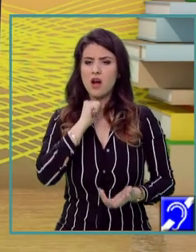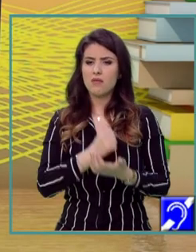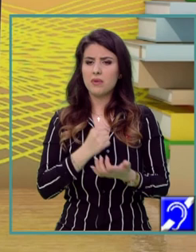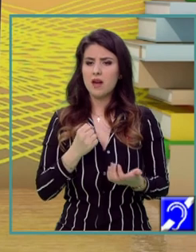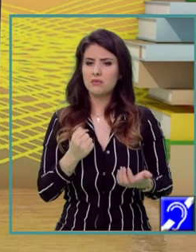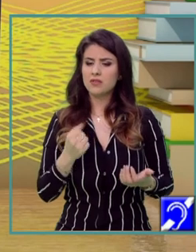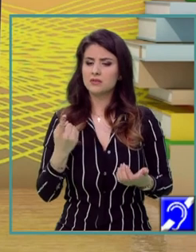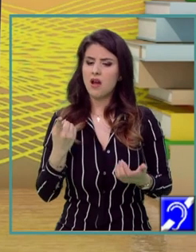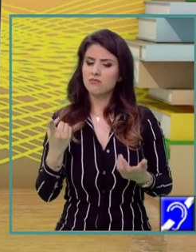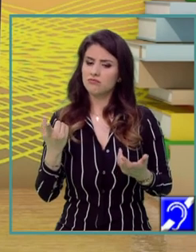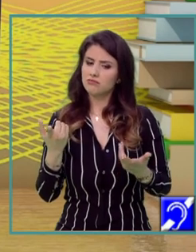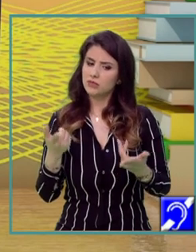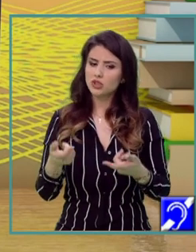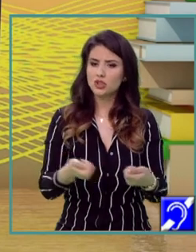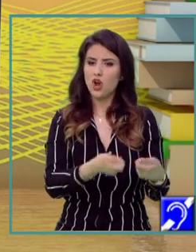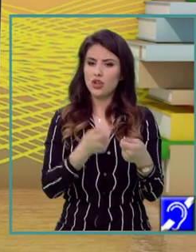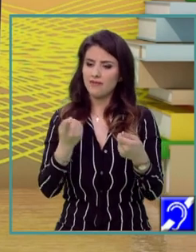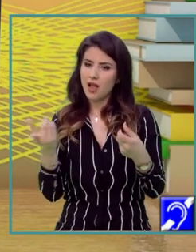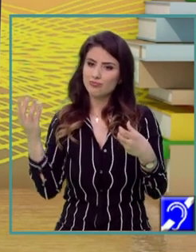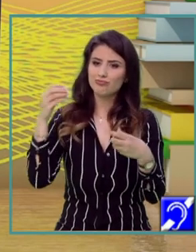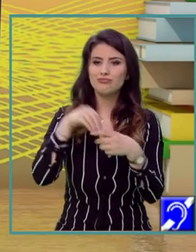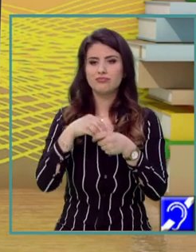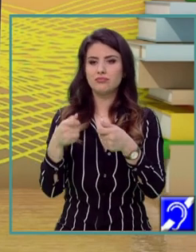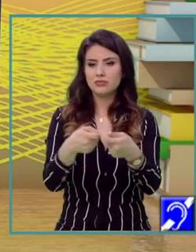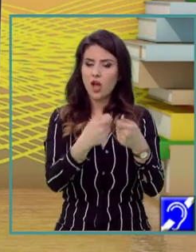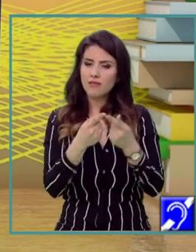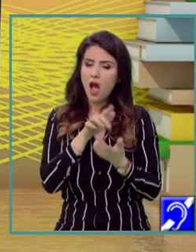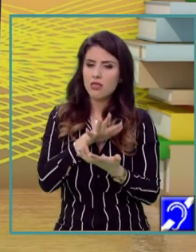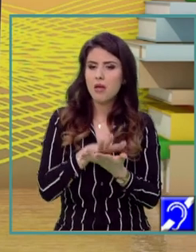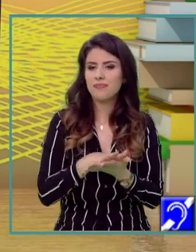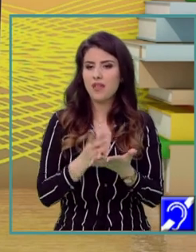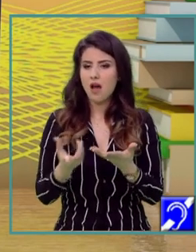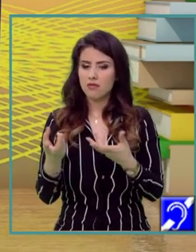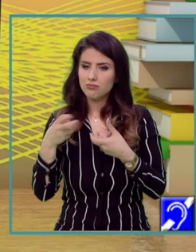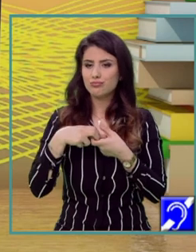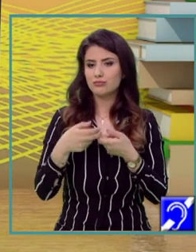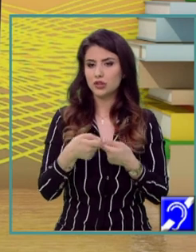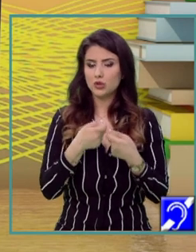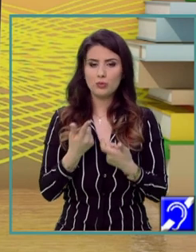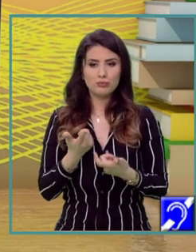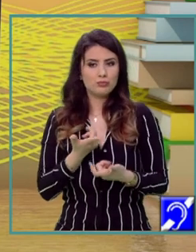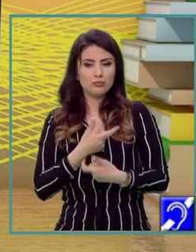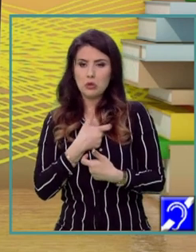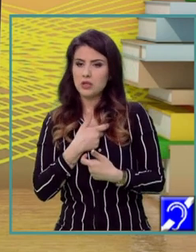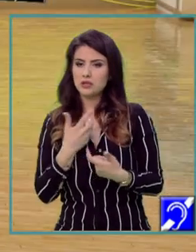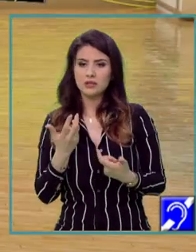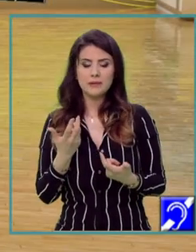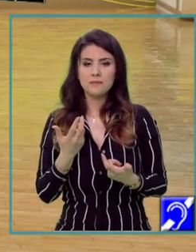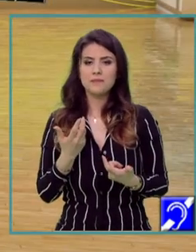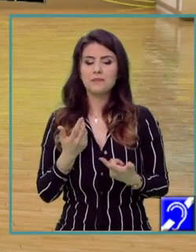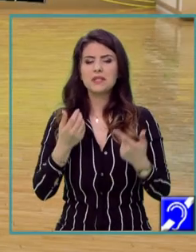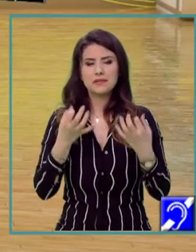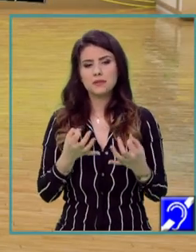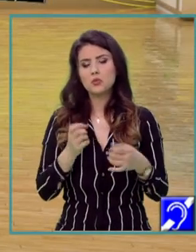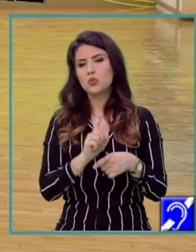cumva între o societate în mediul său citat vino lucru care sigur că îi este un pas